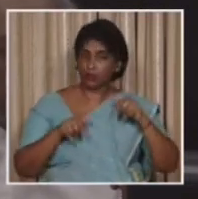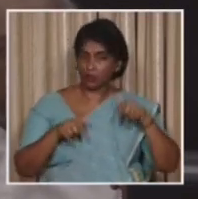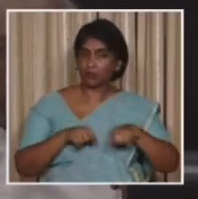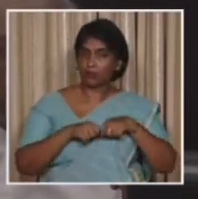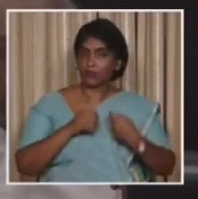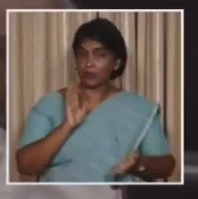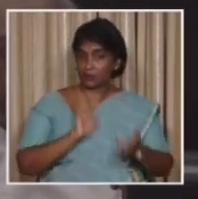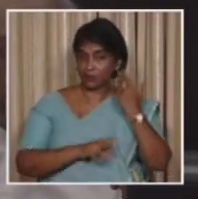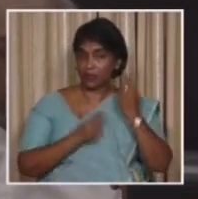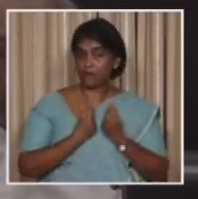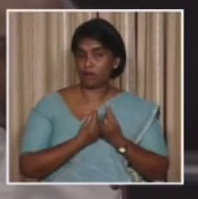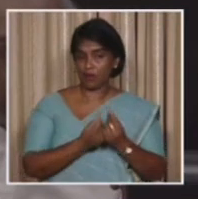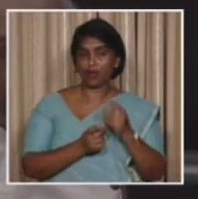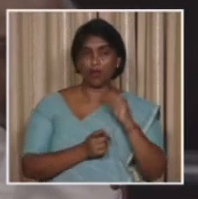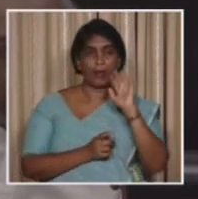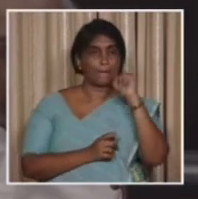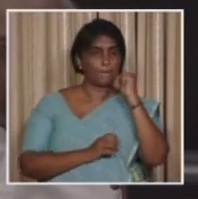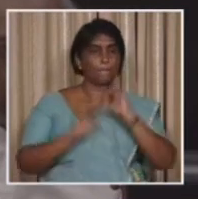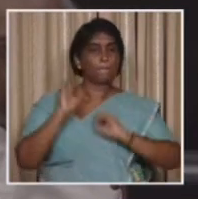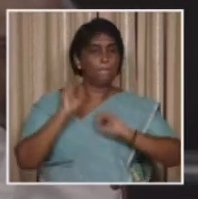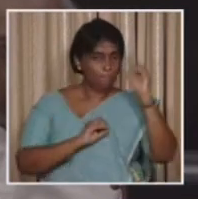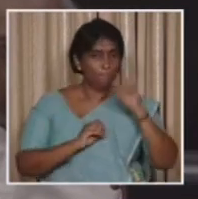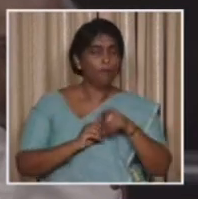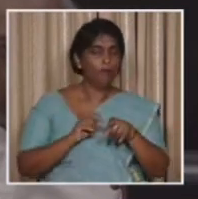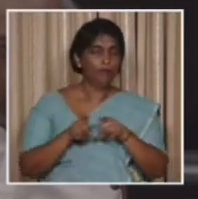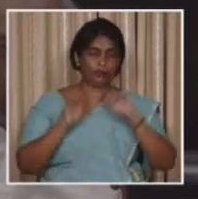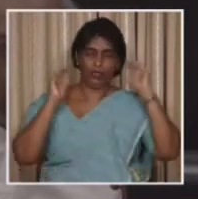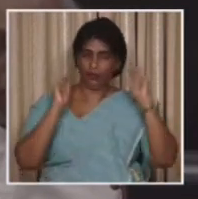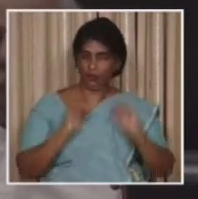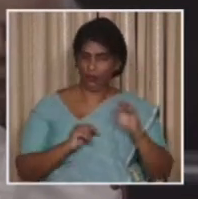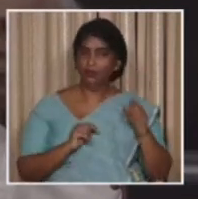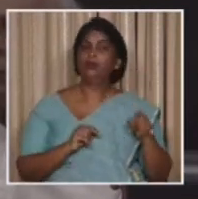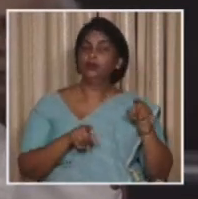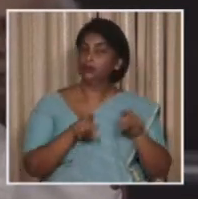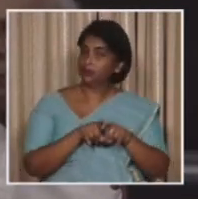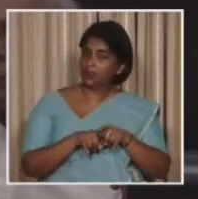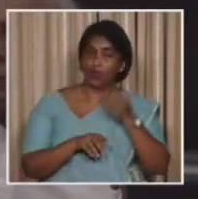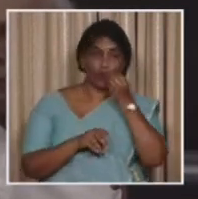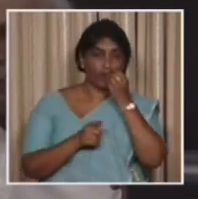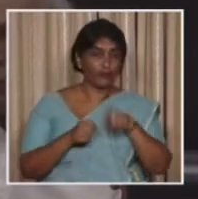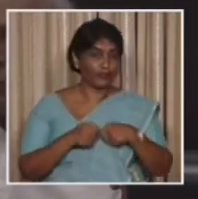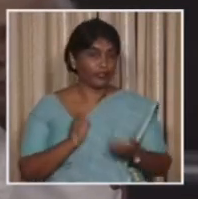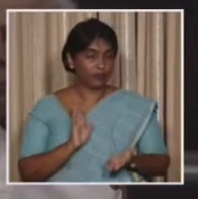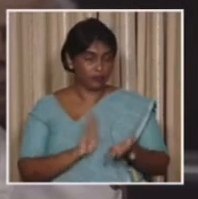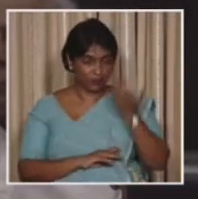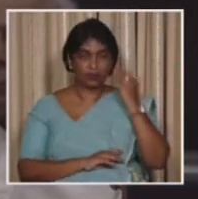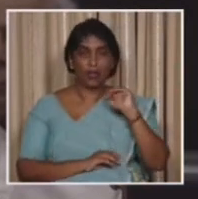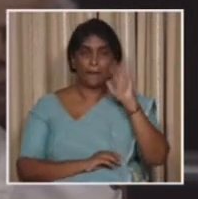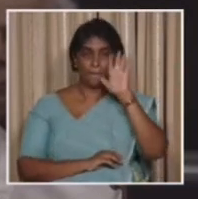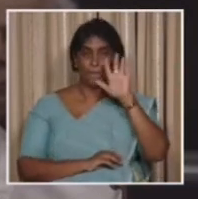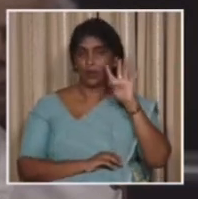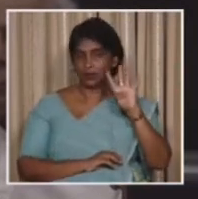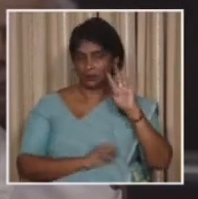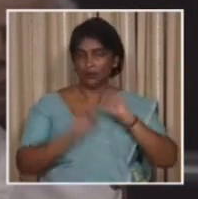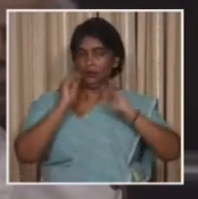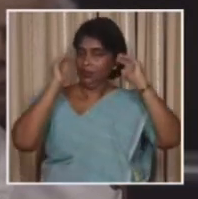උද්ධමනය වැඩි වෙන වේගය 50%ක් දක්වා පමණ අඩු වී තිබෙනවා. එසේම ආහාර උද්ධමනයද 54%ක්